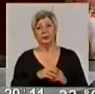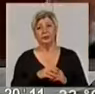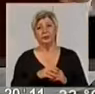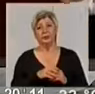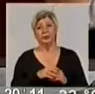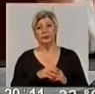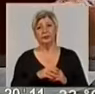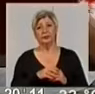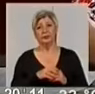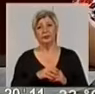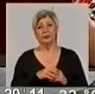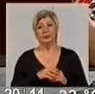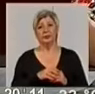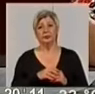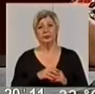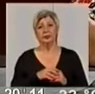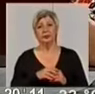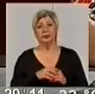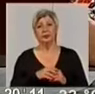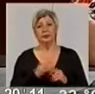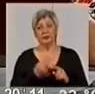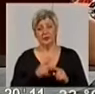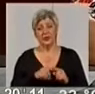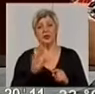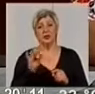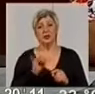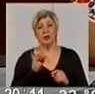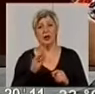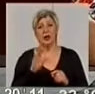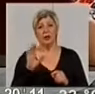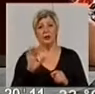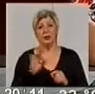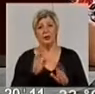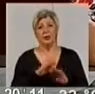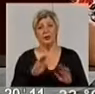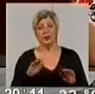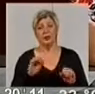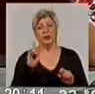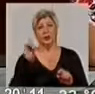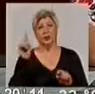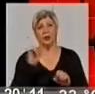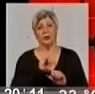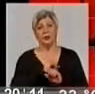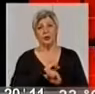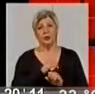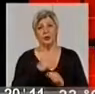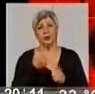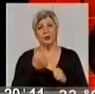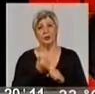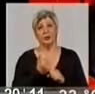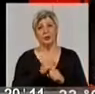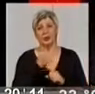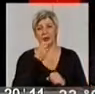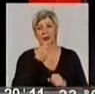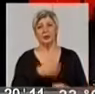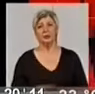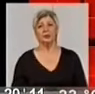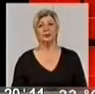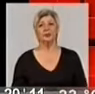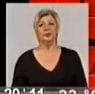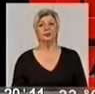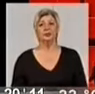там державний і так далі. Це цікаво, тому що діти там відпочивають дуже достойно. Ну, я сам свого часу відпочивав.